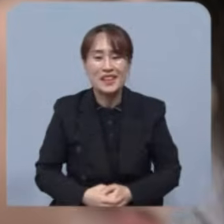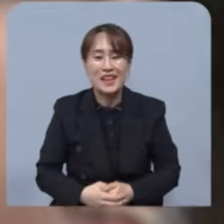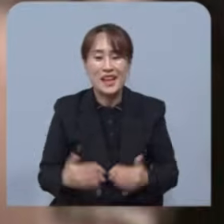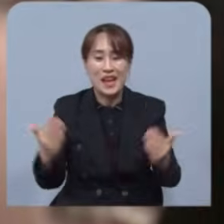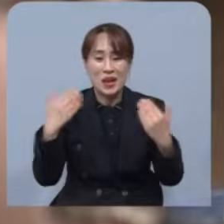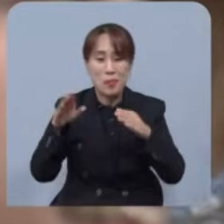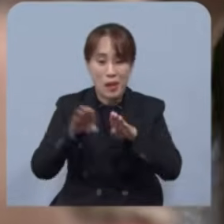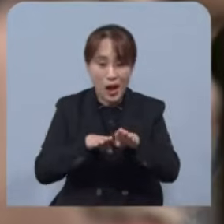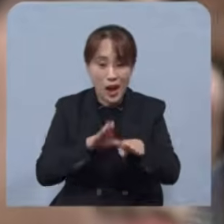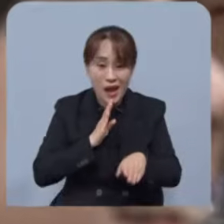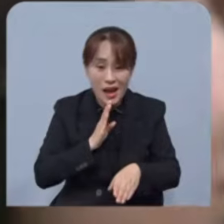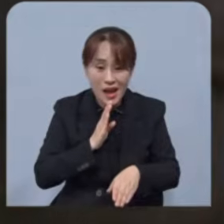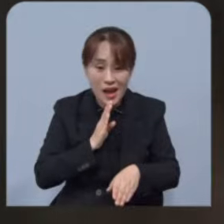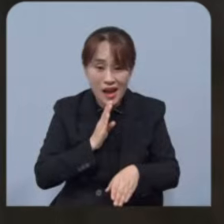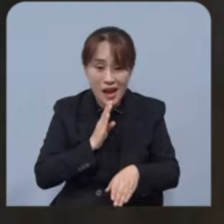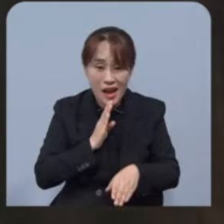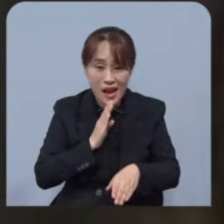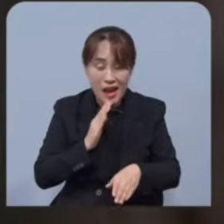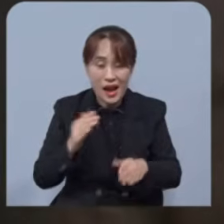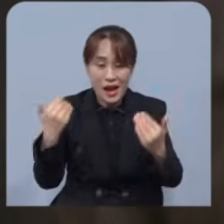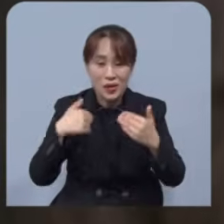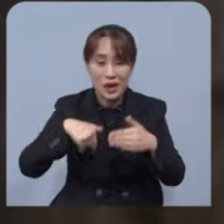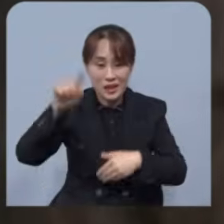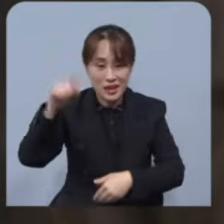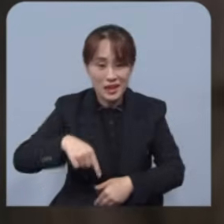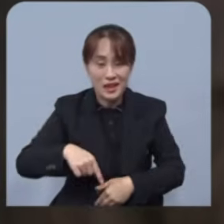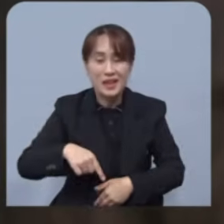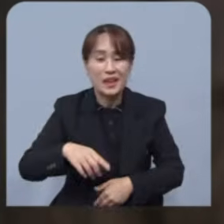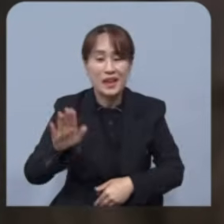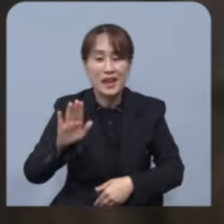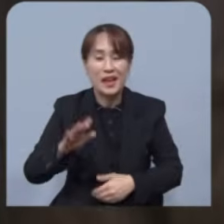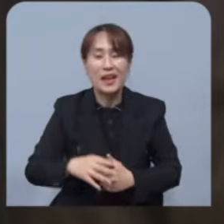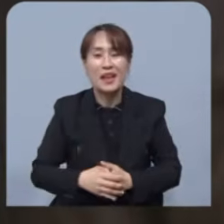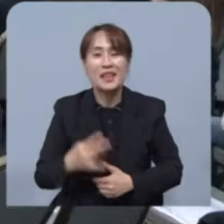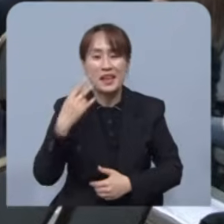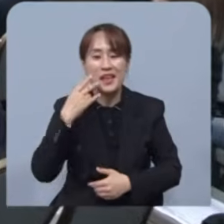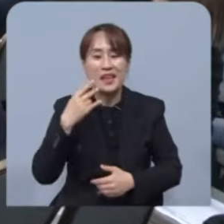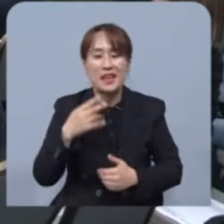학교 안 갔어요? 갔다 왔어요? 학교는?